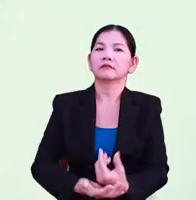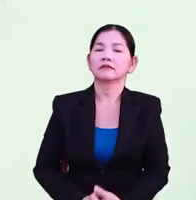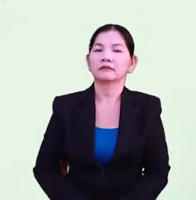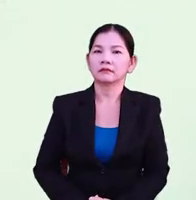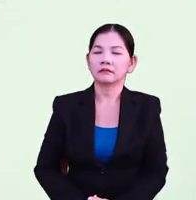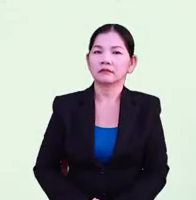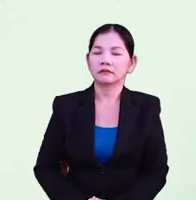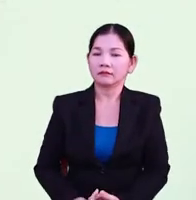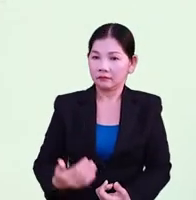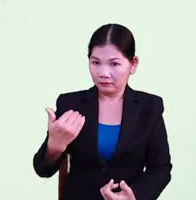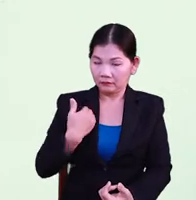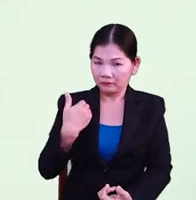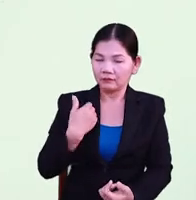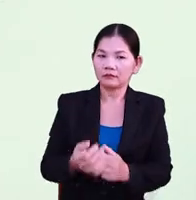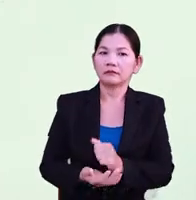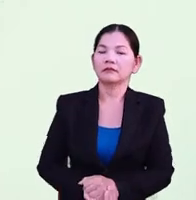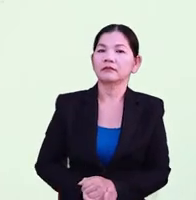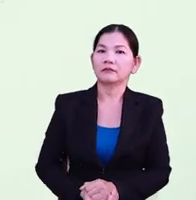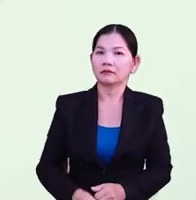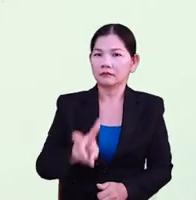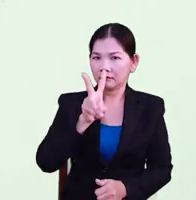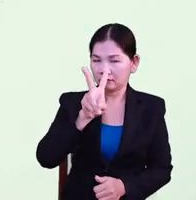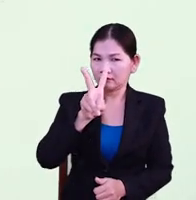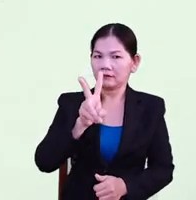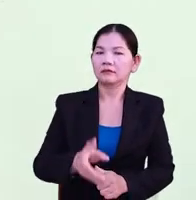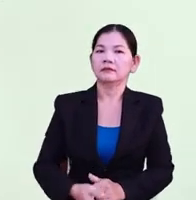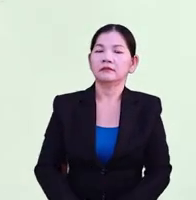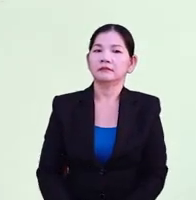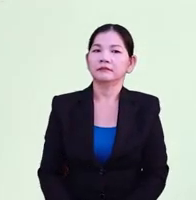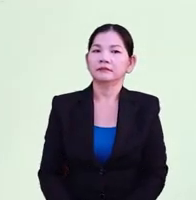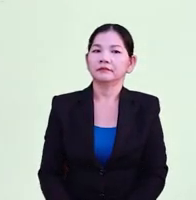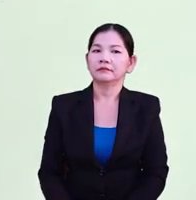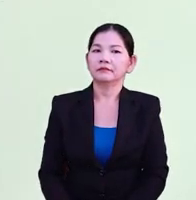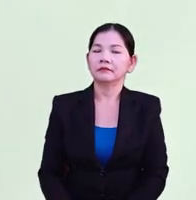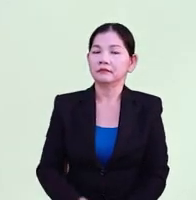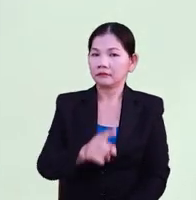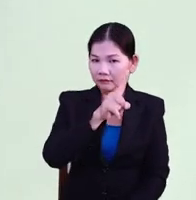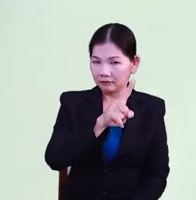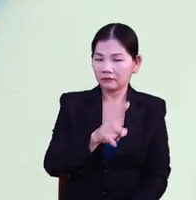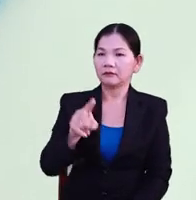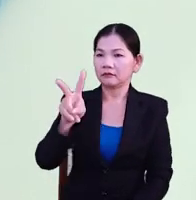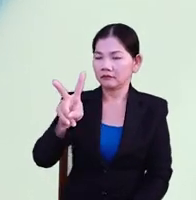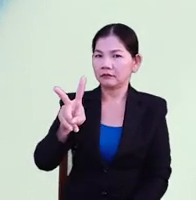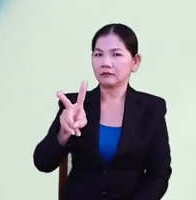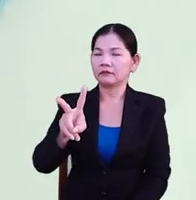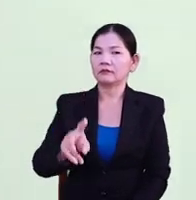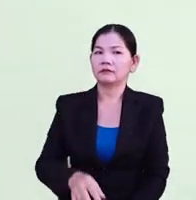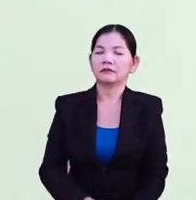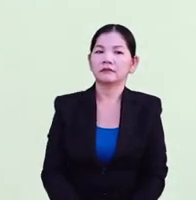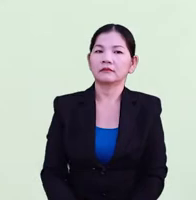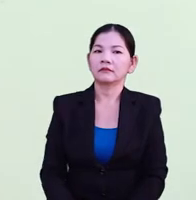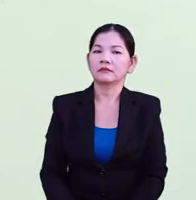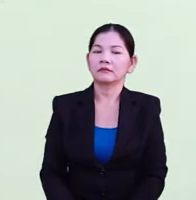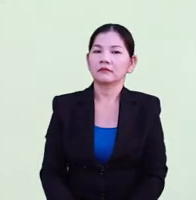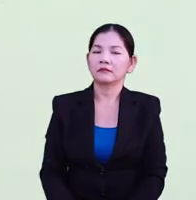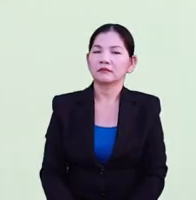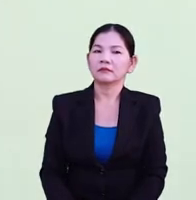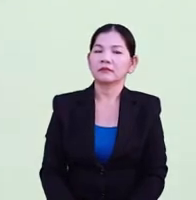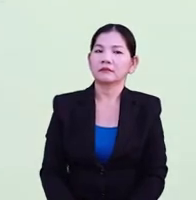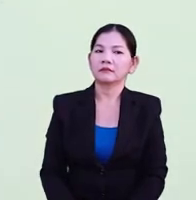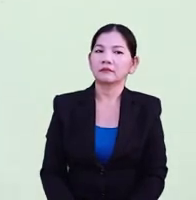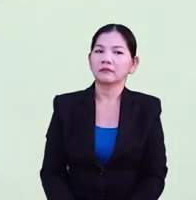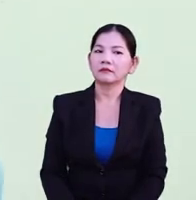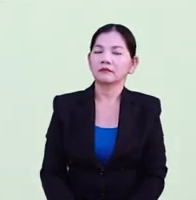จ้ามวนเมียนจำนวนปีได้นะจ้ามวยปีจ้ามวนเนี่ยครูต